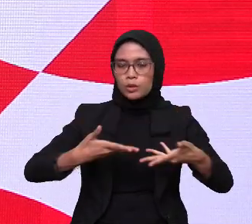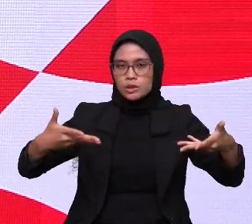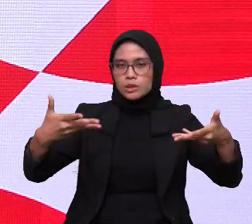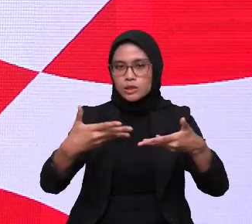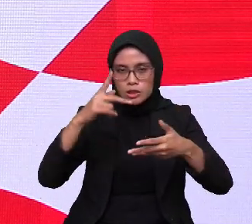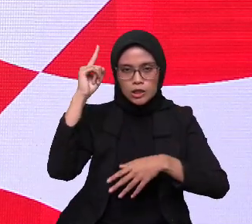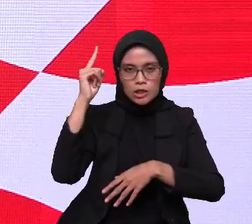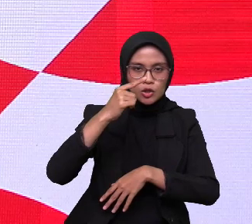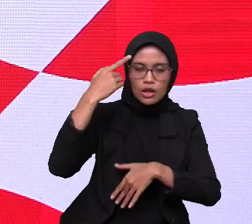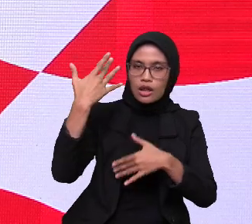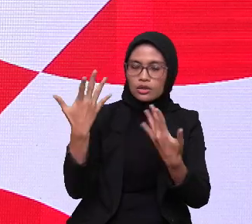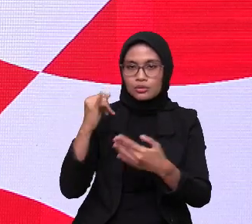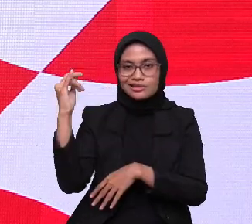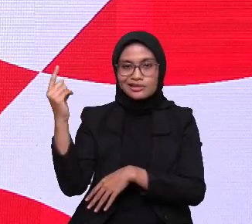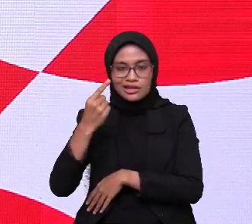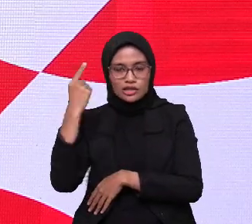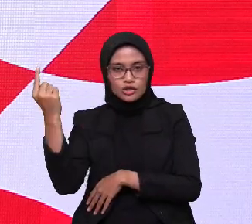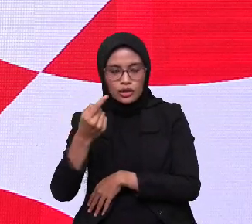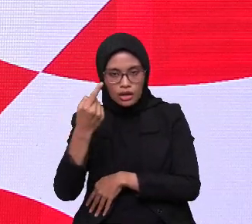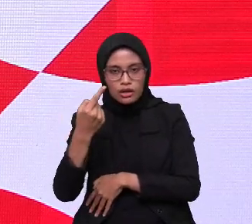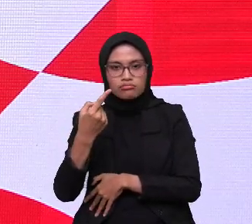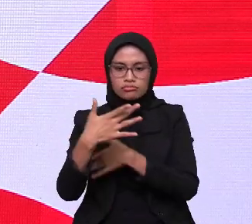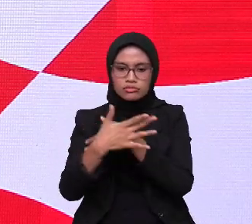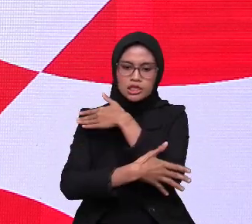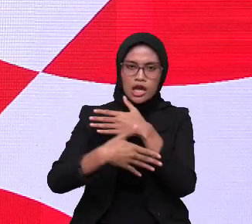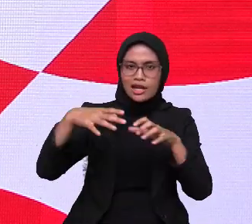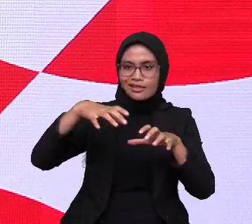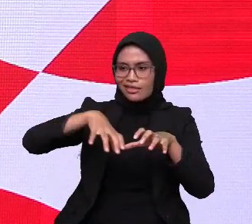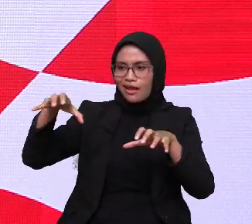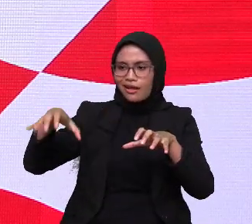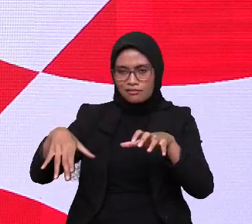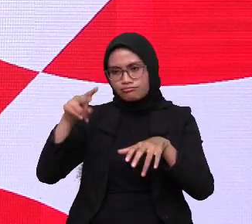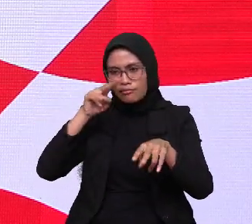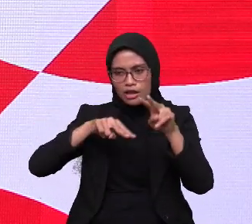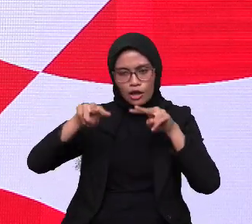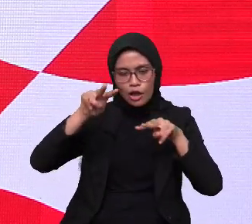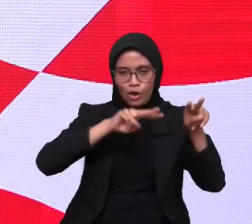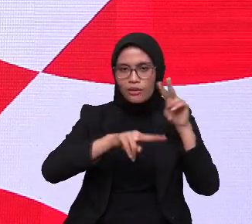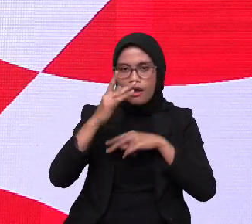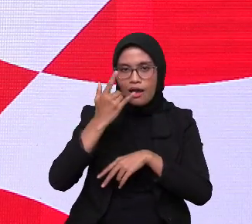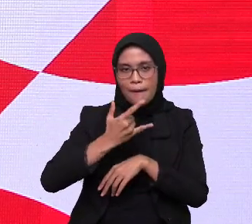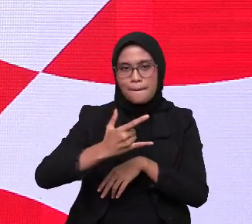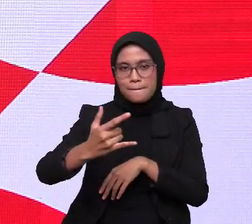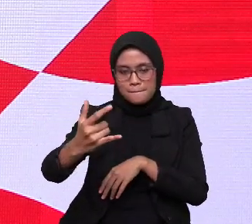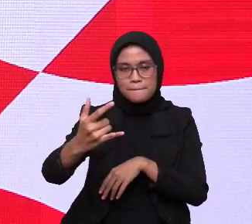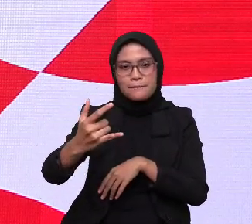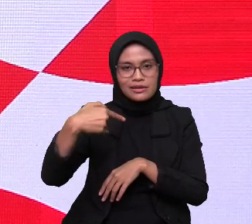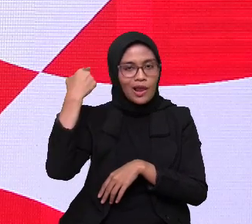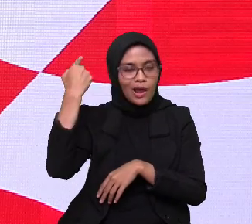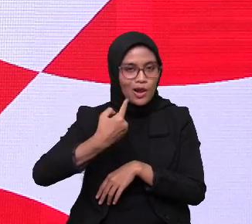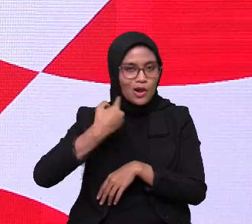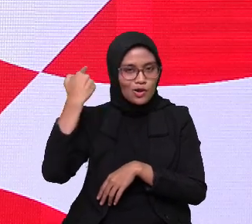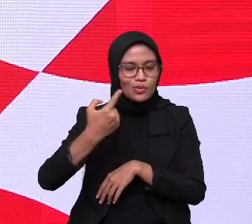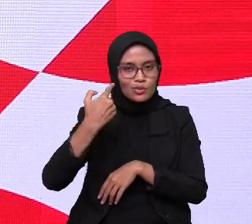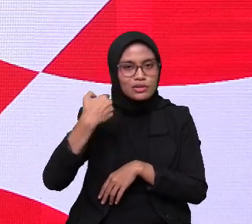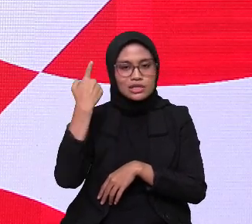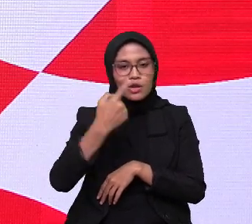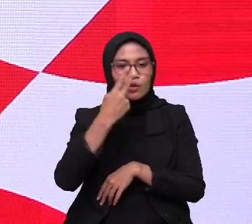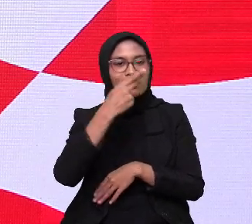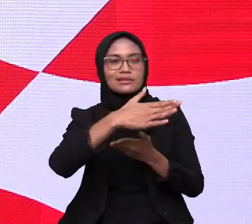internasional khususnya negara-negara tetangga di Indonesia prinsip kehati-hatian dan selalu berbasis data